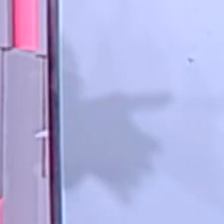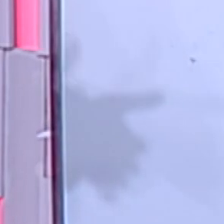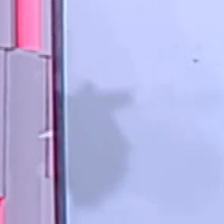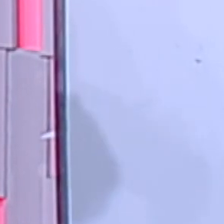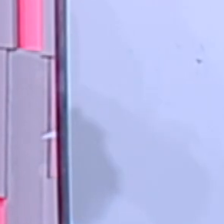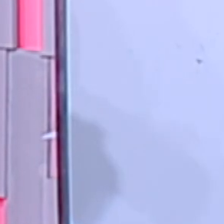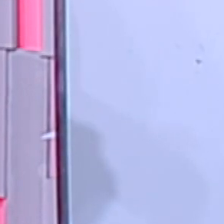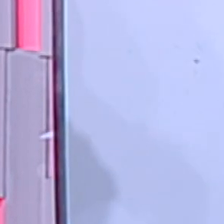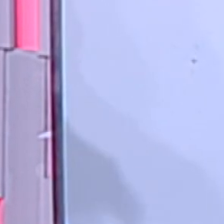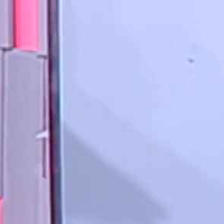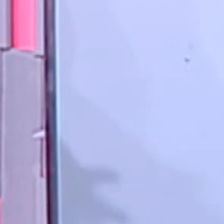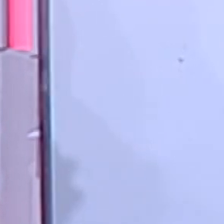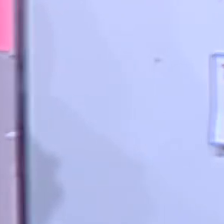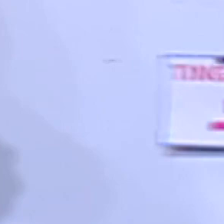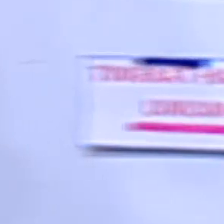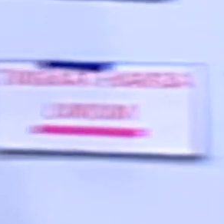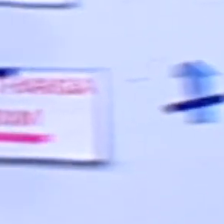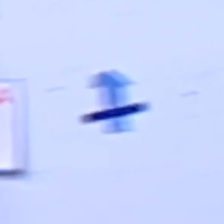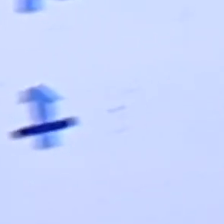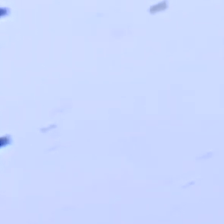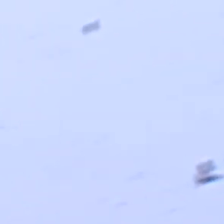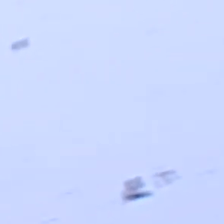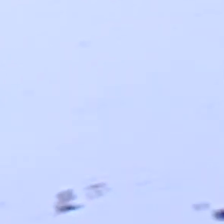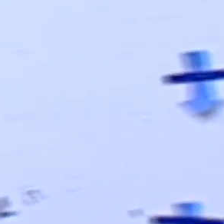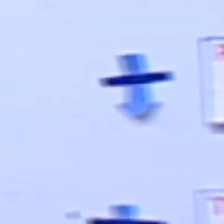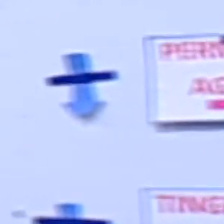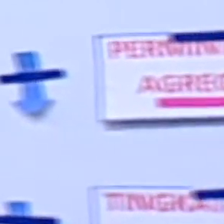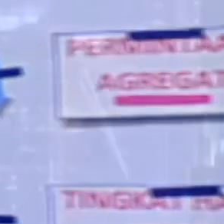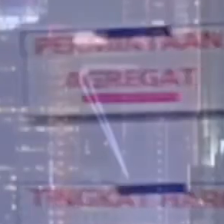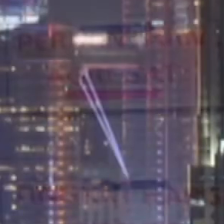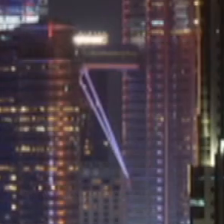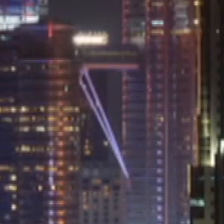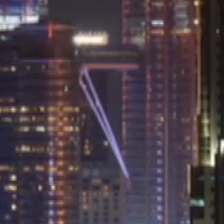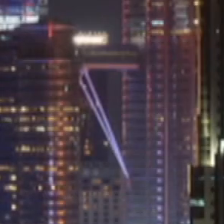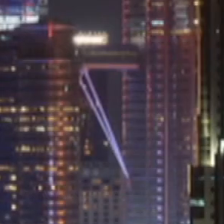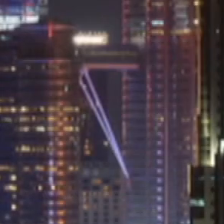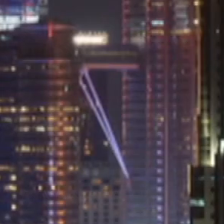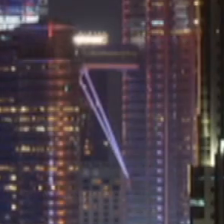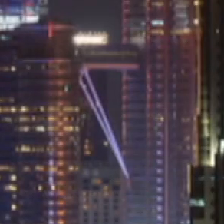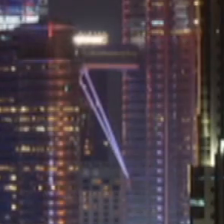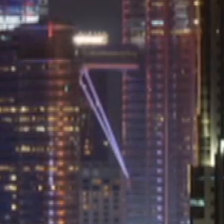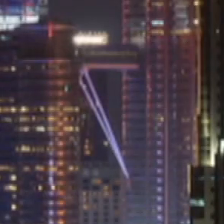kita bisa kembali lagi dalam lahir eh titik-titik cpm Hai